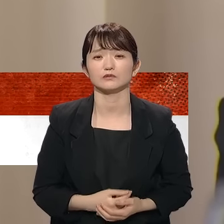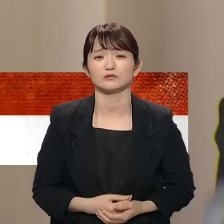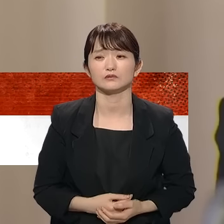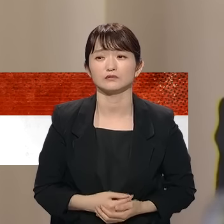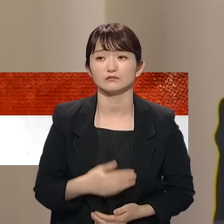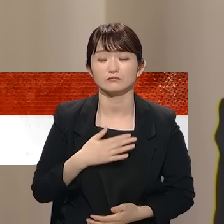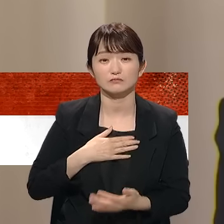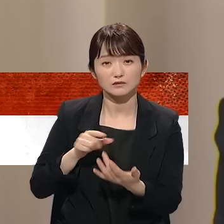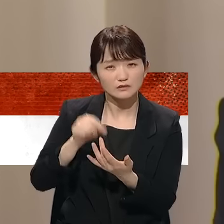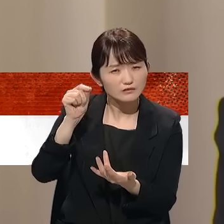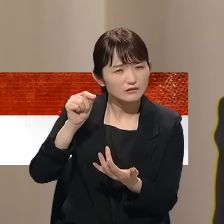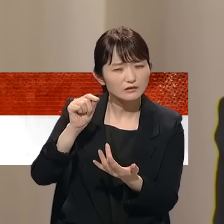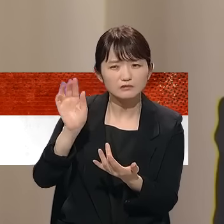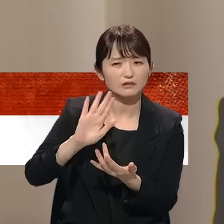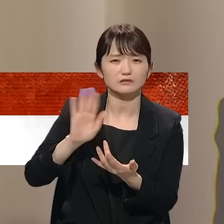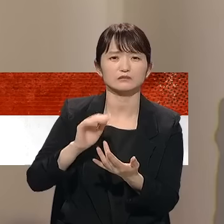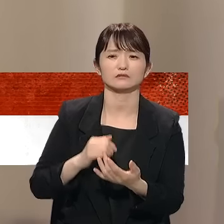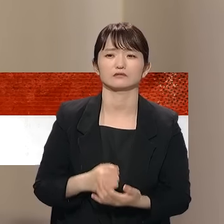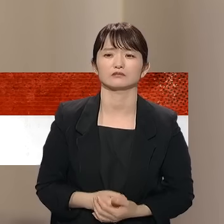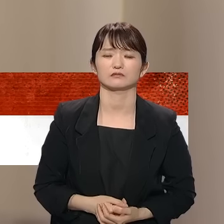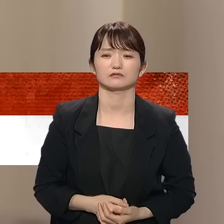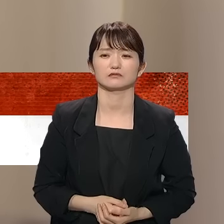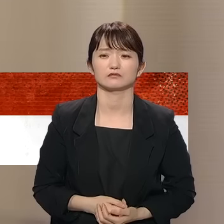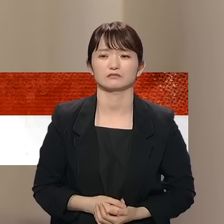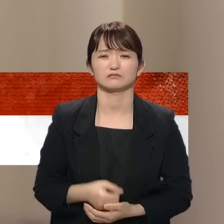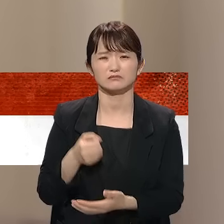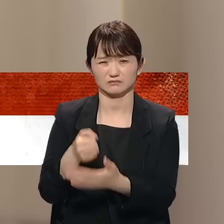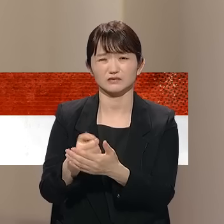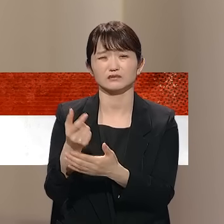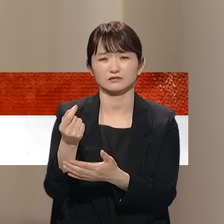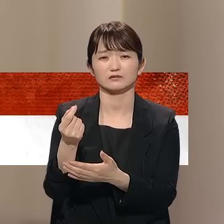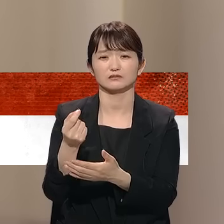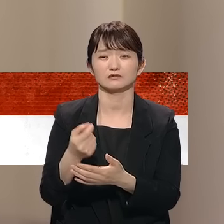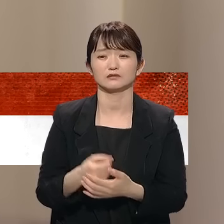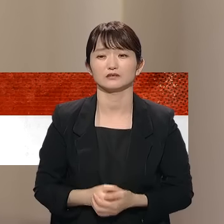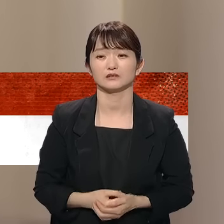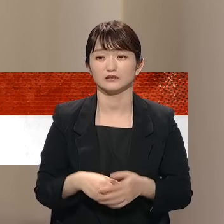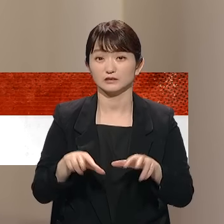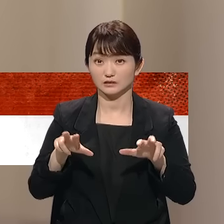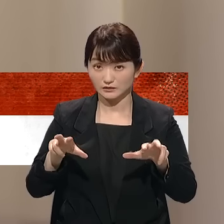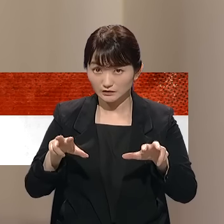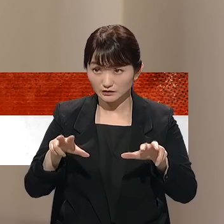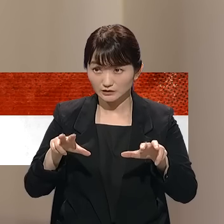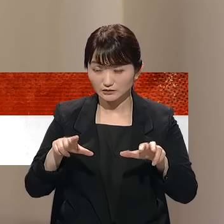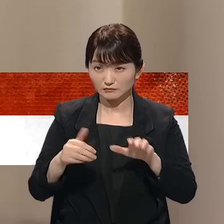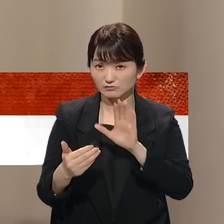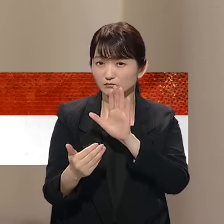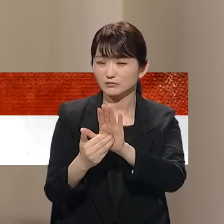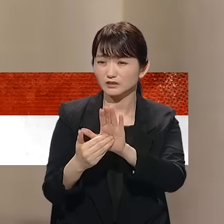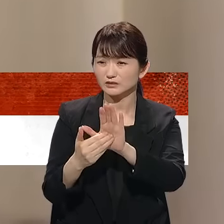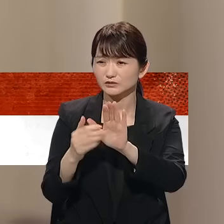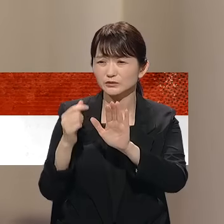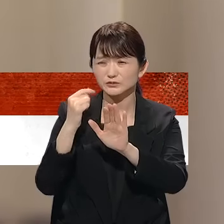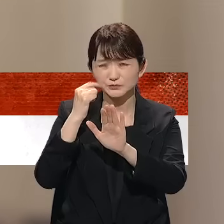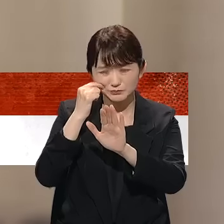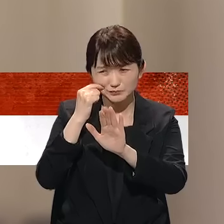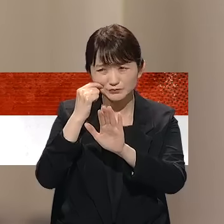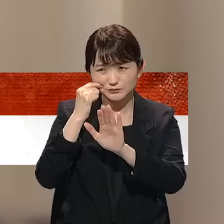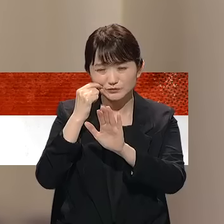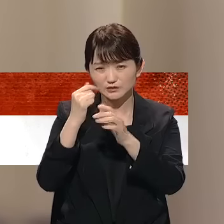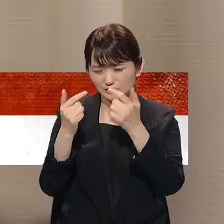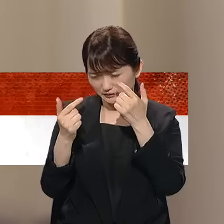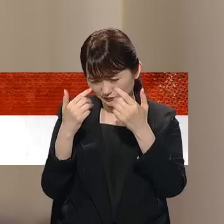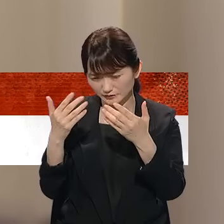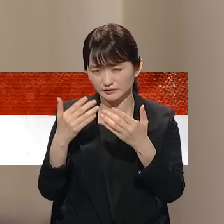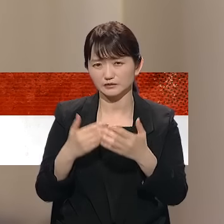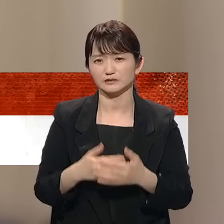저의 선택 부분은 아니었던 것 같아요. 이제 정해진 것 같아요. 이제는 제가 더 이상 할 수 있는 부분이 아닌 거는